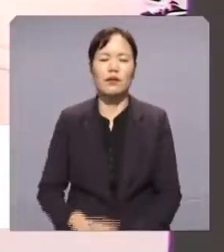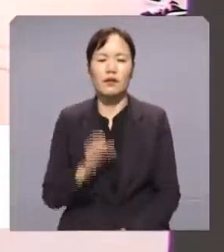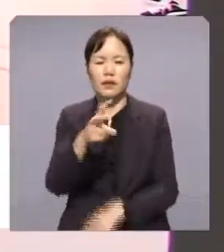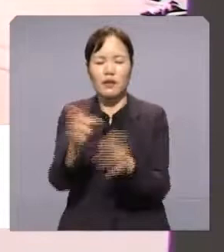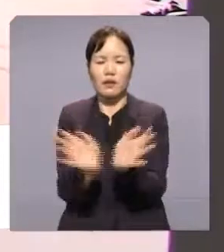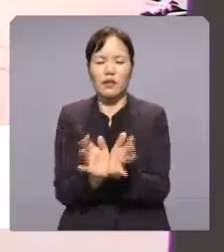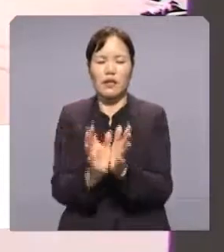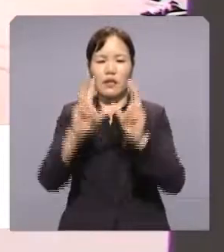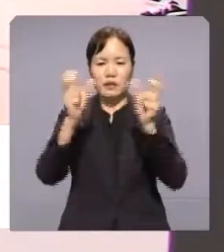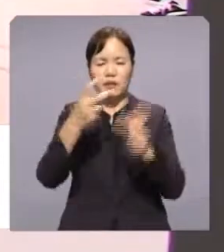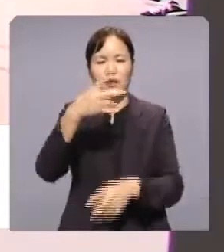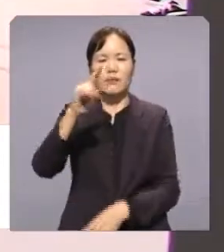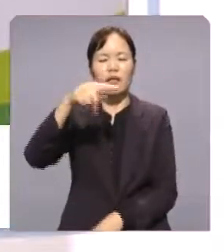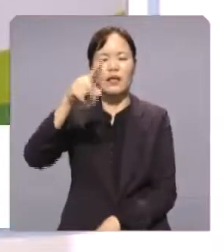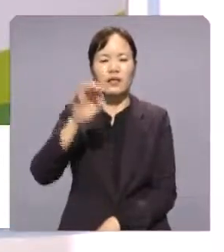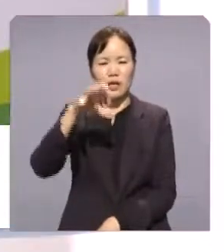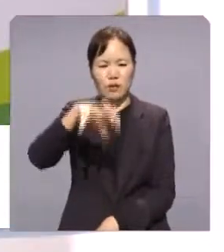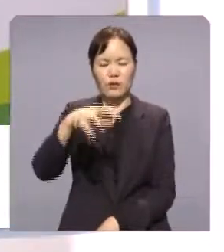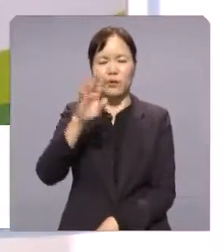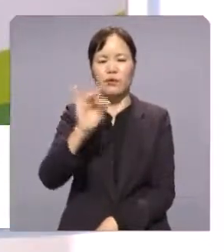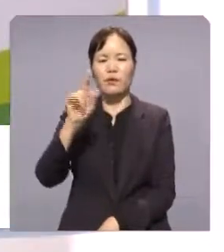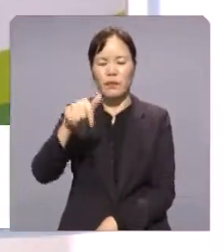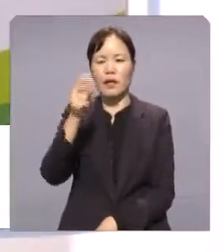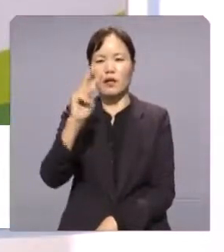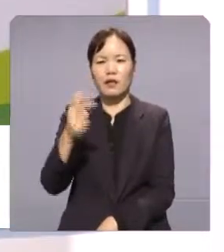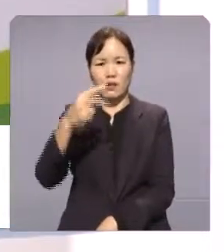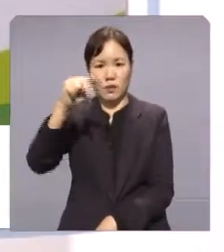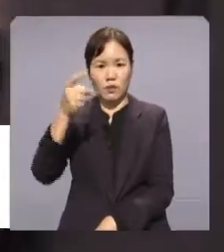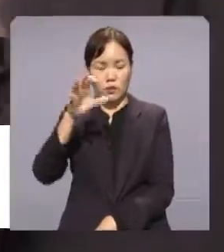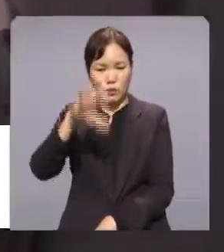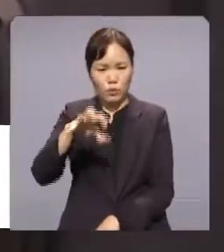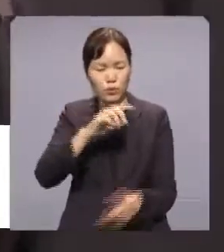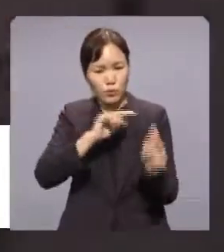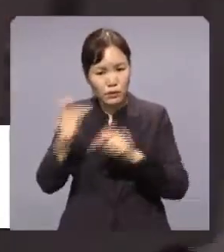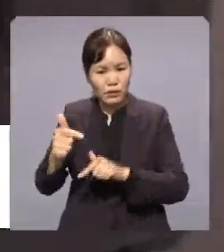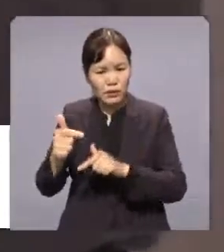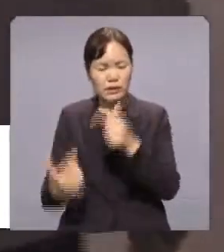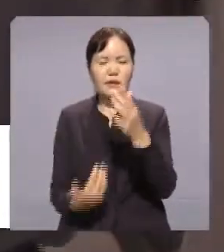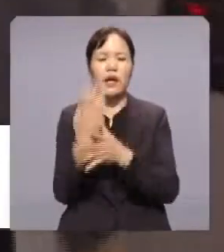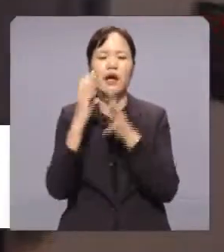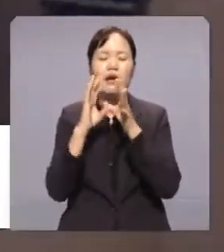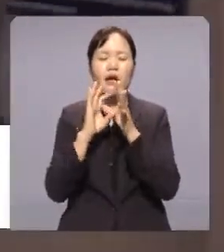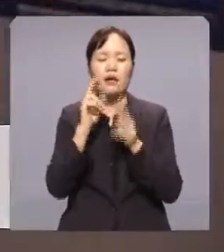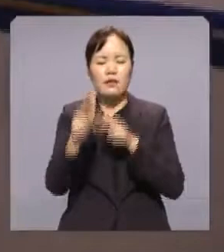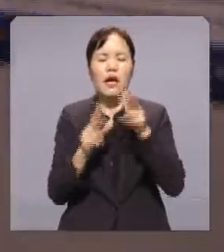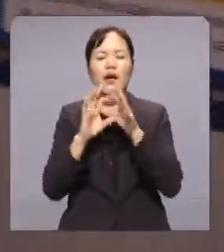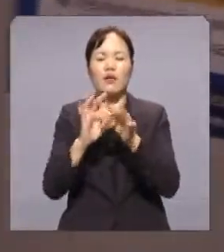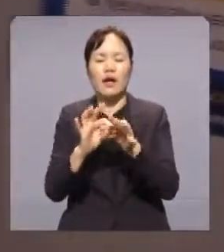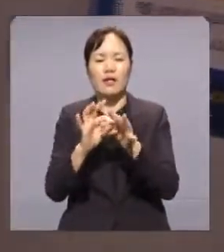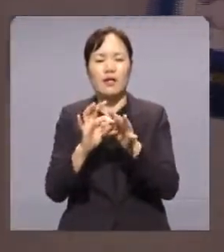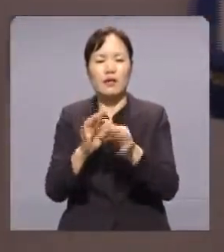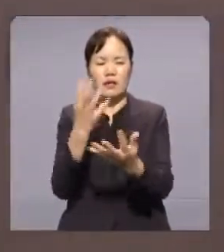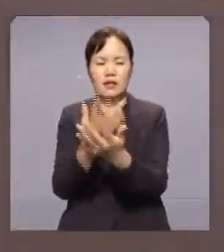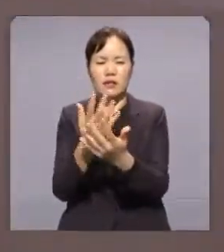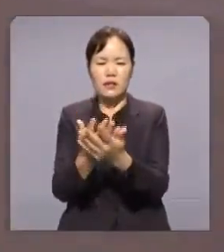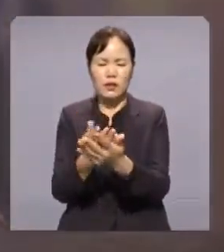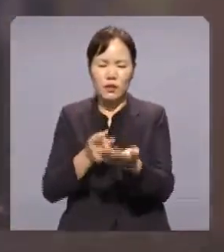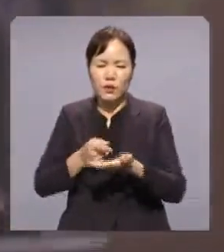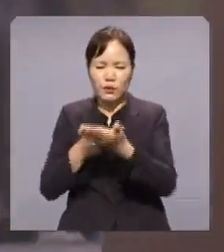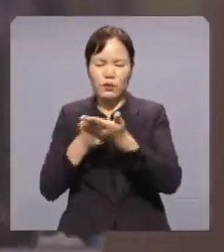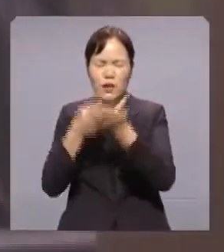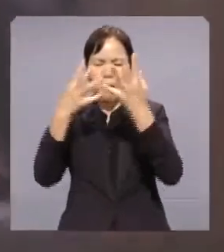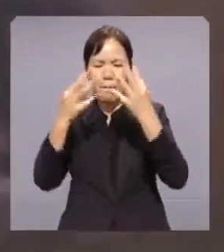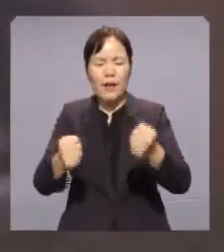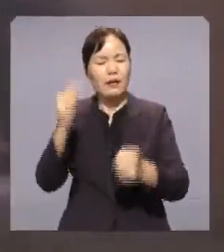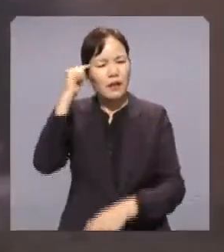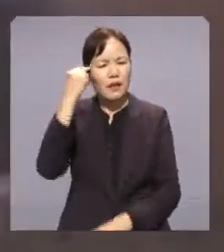여당은 성남 대장동과 백현동 등 민선 7기에 추진됐던 사업 관련 자료를 다수 요청한 것으로 알려져